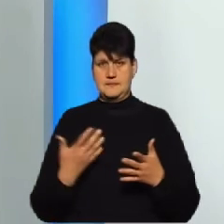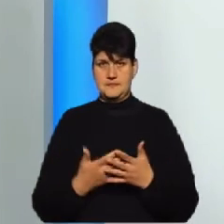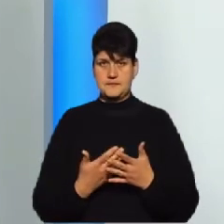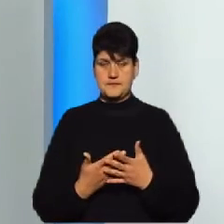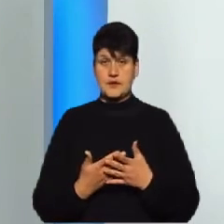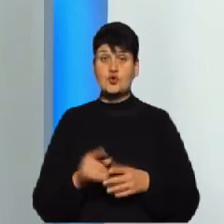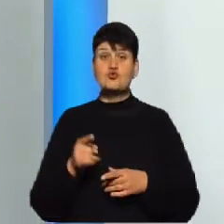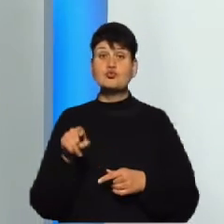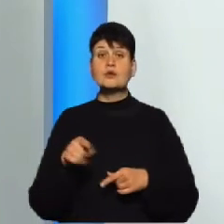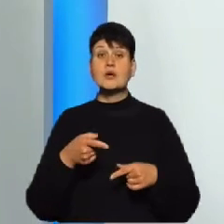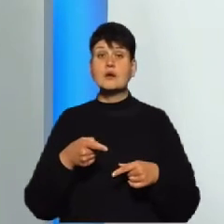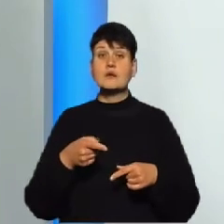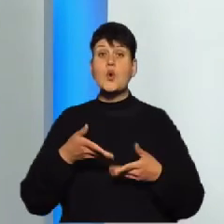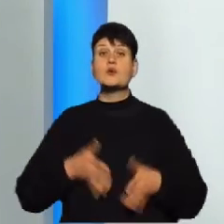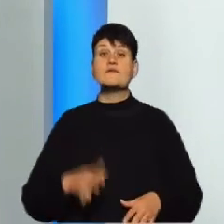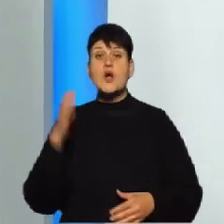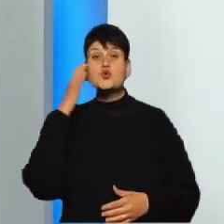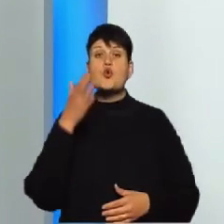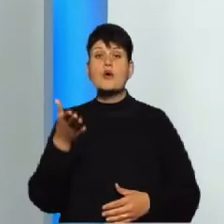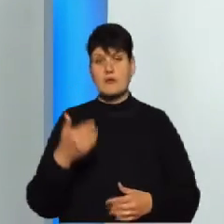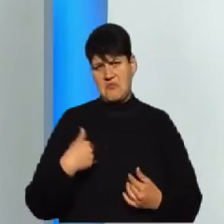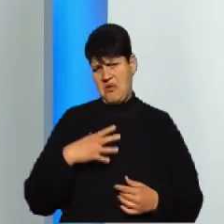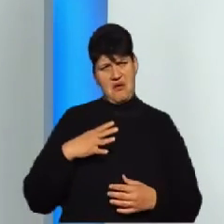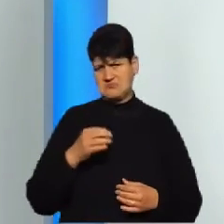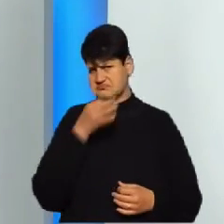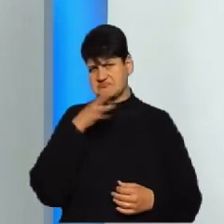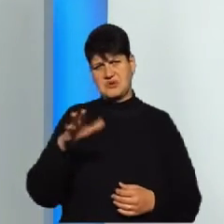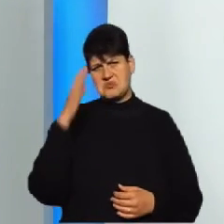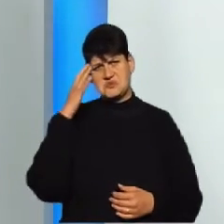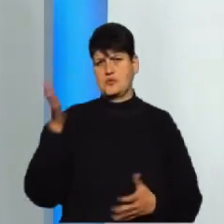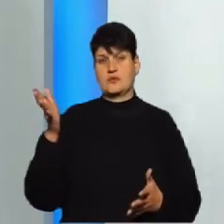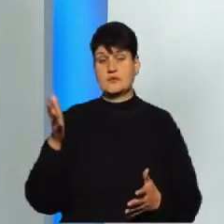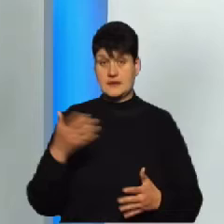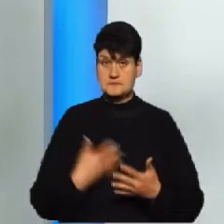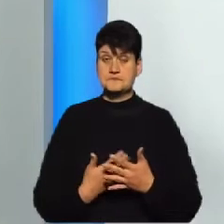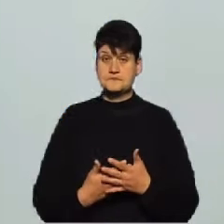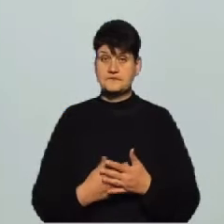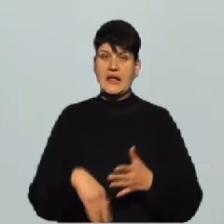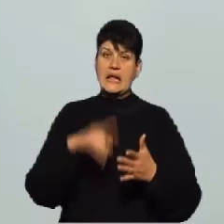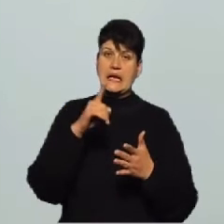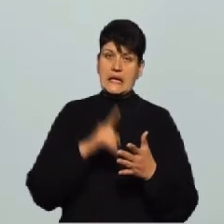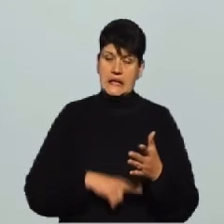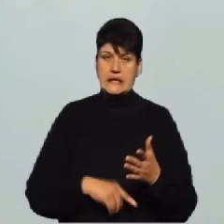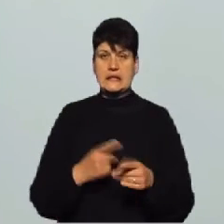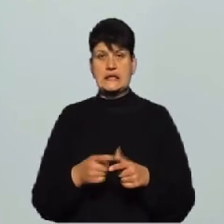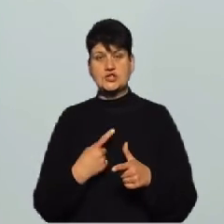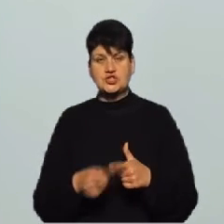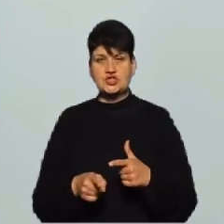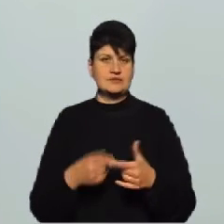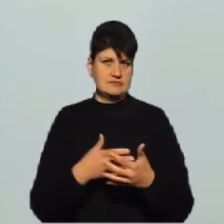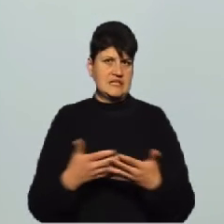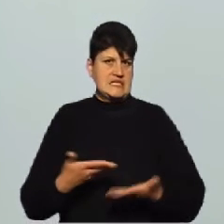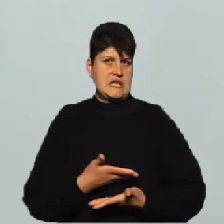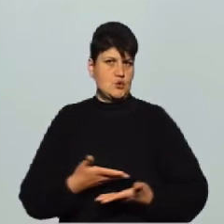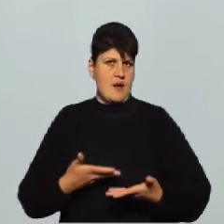чорний? Так? А от я не терплю чорних, наприклад. Так? Релігійна чи сексуальна дискримінація. І будь-все інше